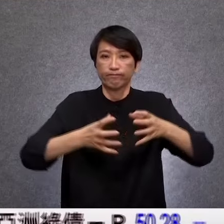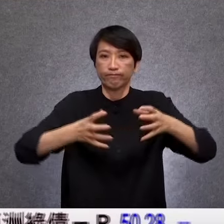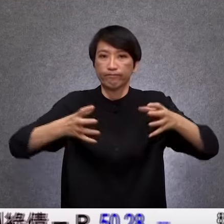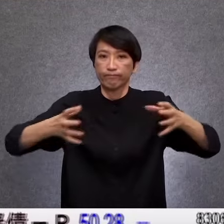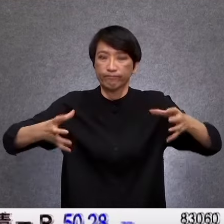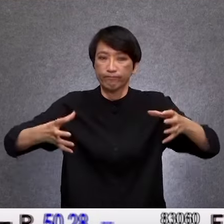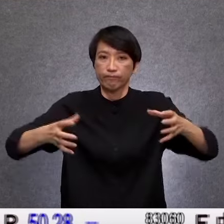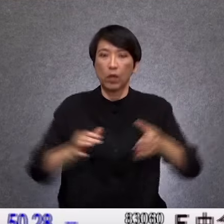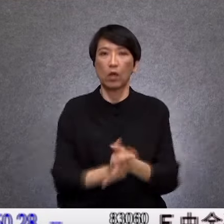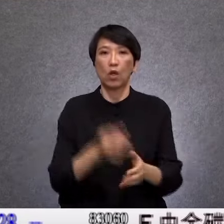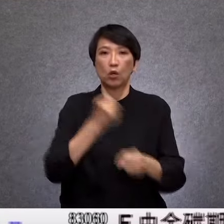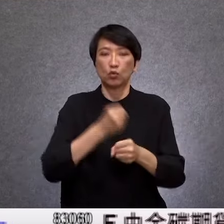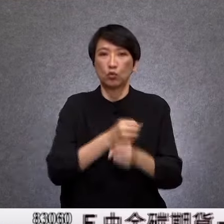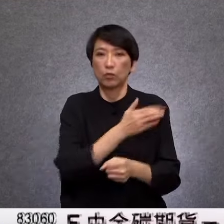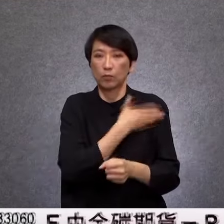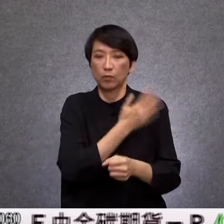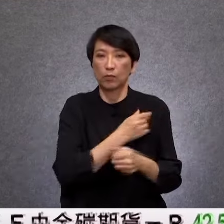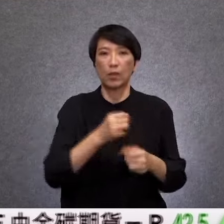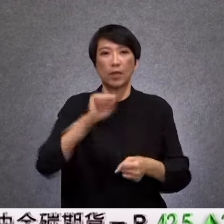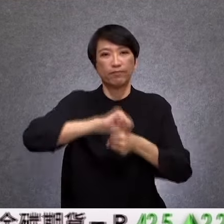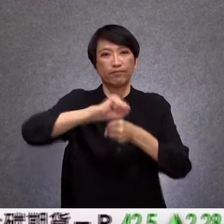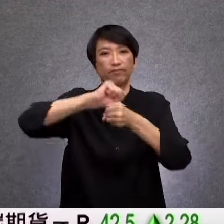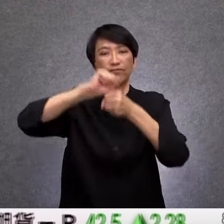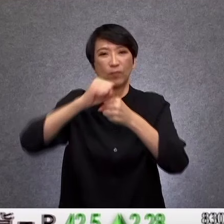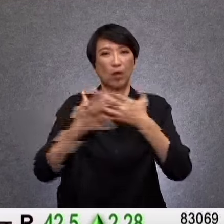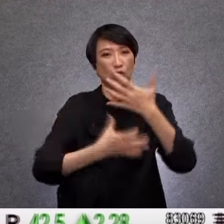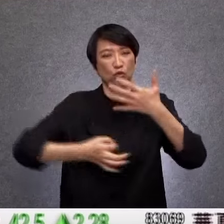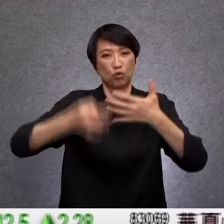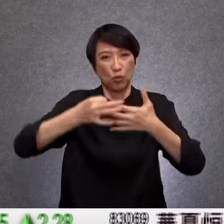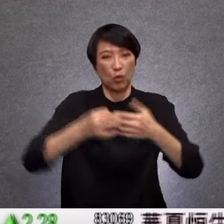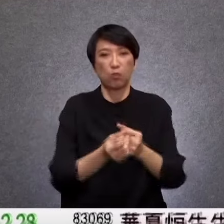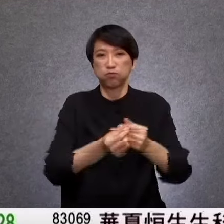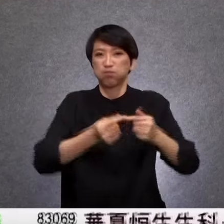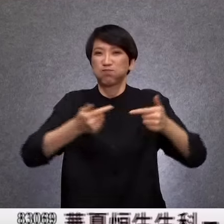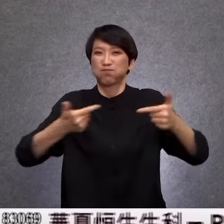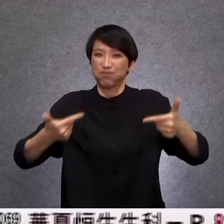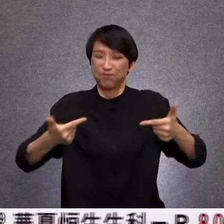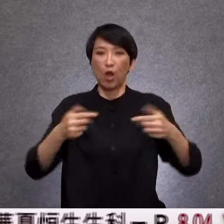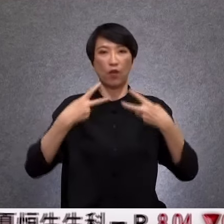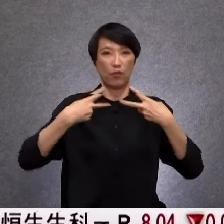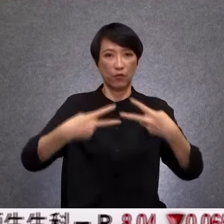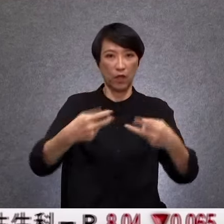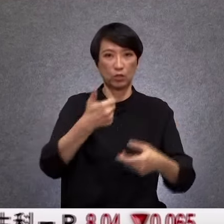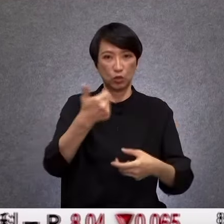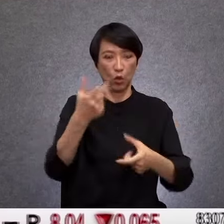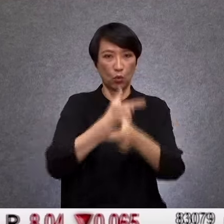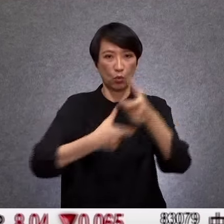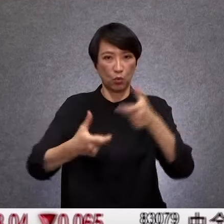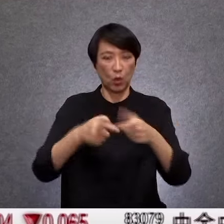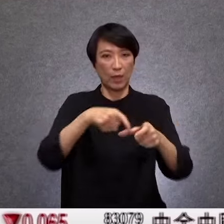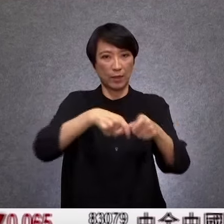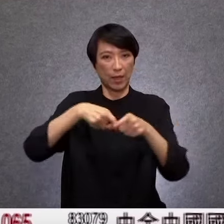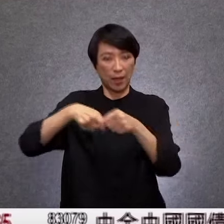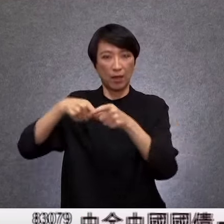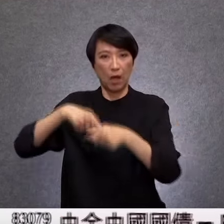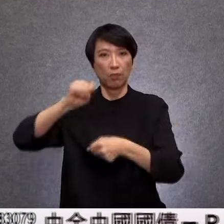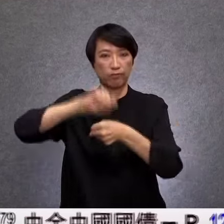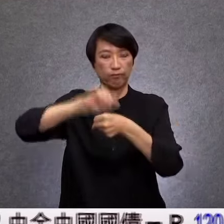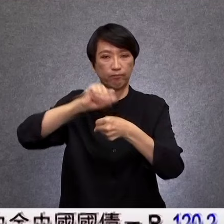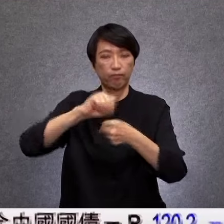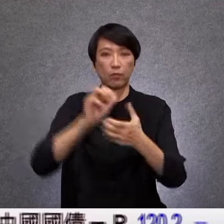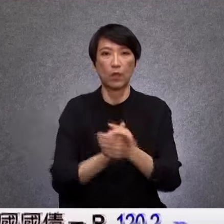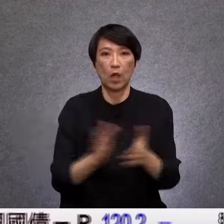路將經濟個蛋糕越做越大，大家打工嘅都係越嚟越好。希望通過發展